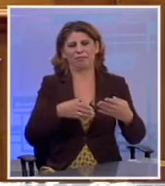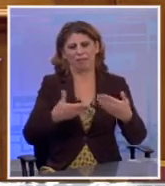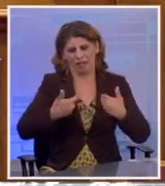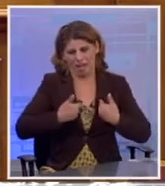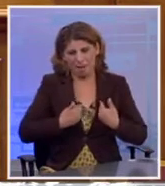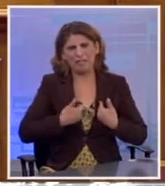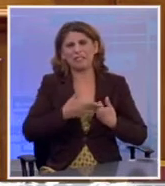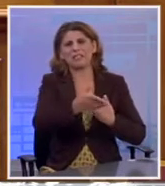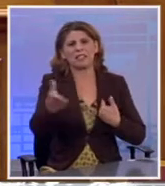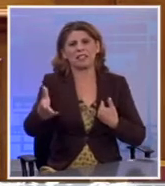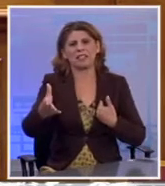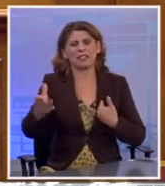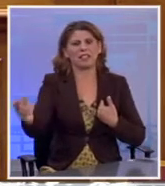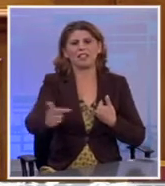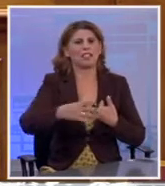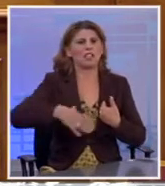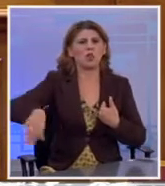ιδίων, κατατείνουν.